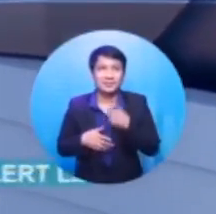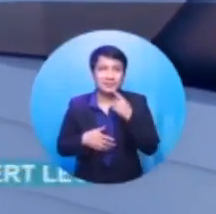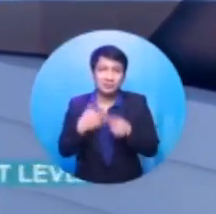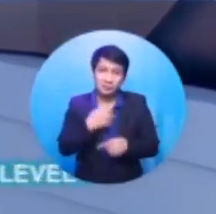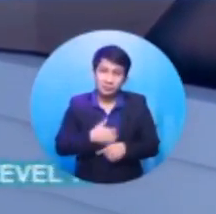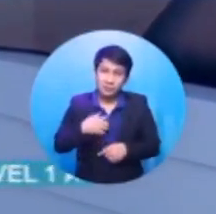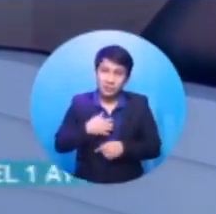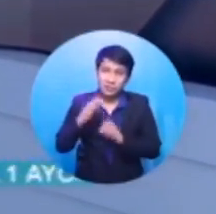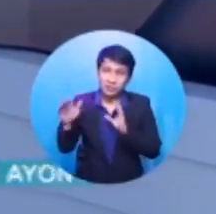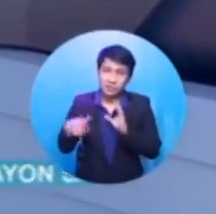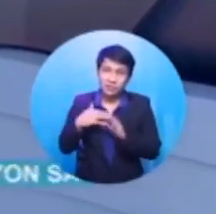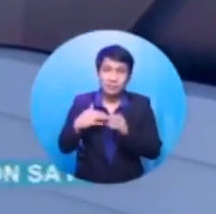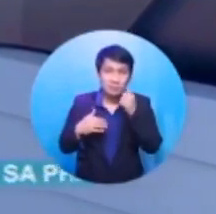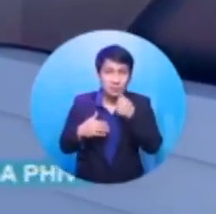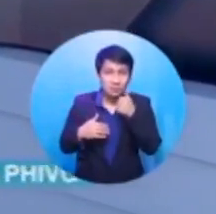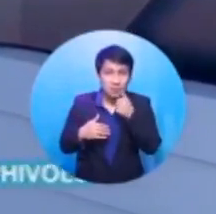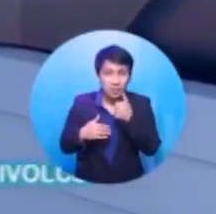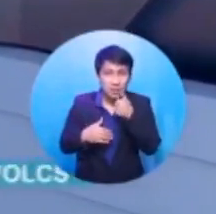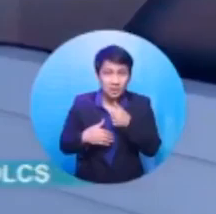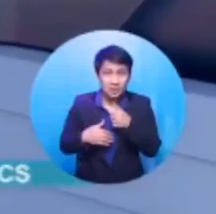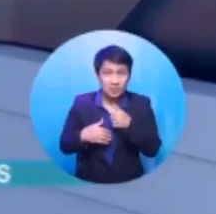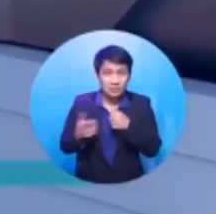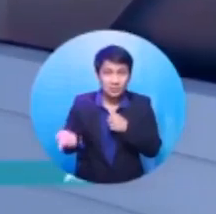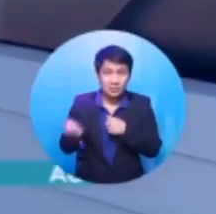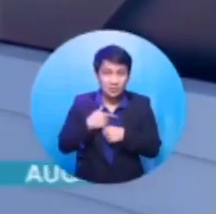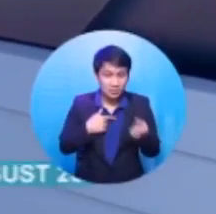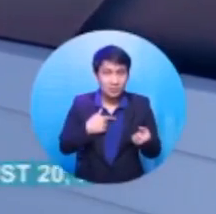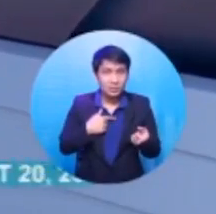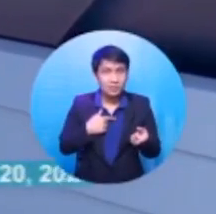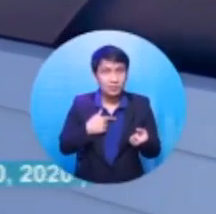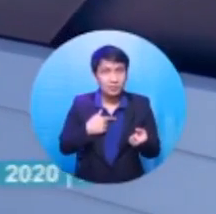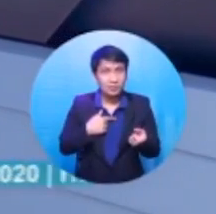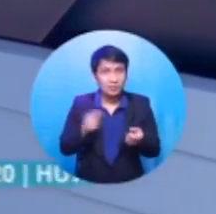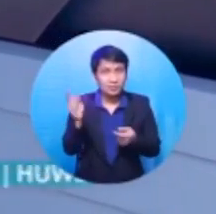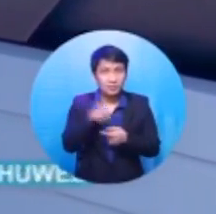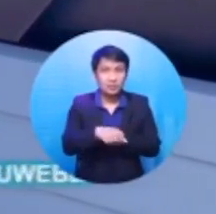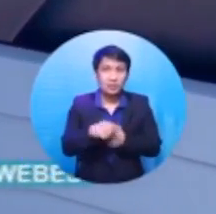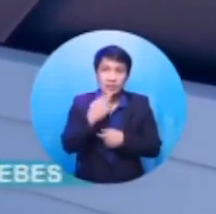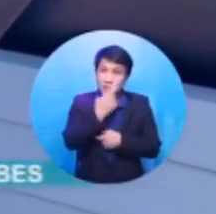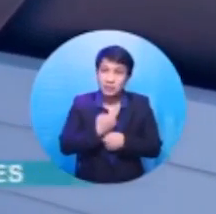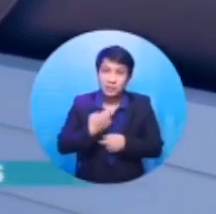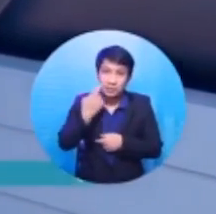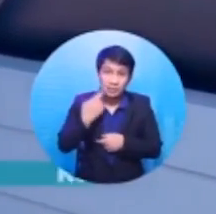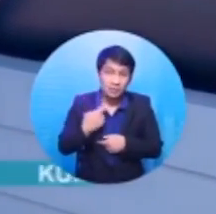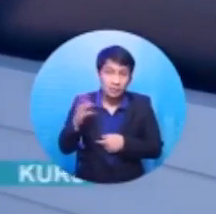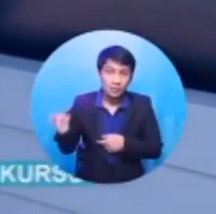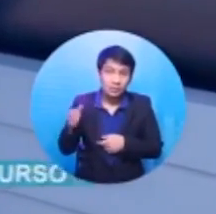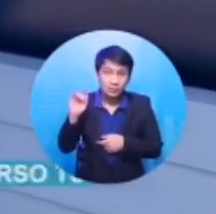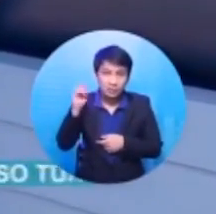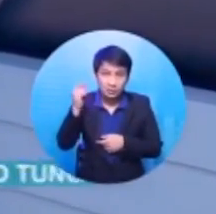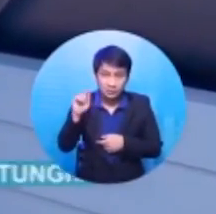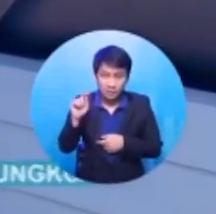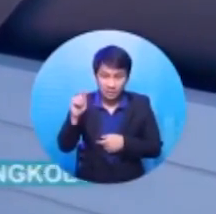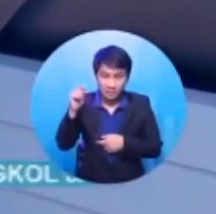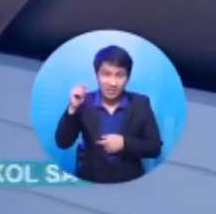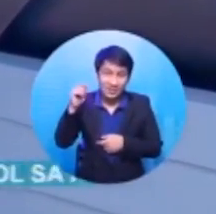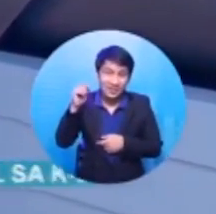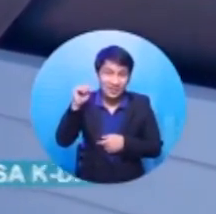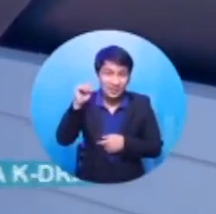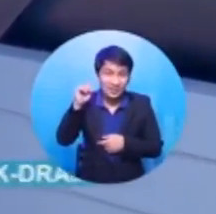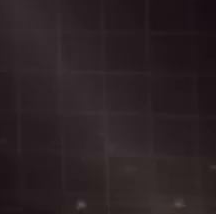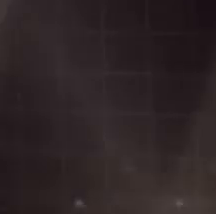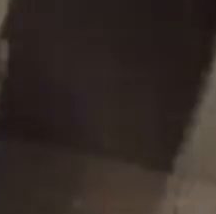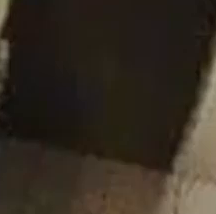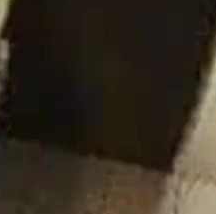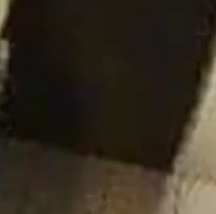Reklamo ni Mrs. laban sa babaerong Mister. Ipinasok ni Mrs. Si Mister sa restaurant ng kanyang tita sa Australia. Oh. Pero